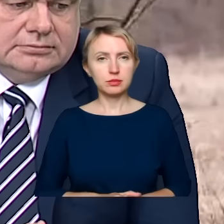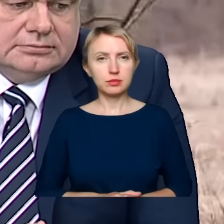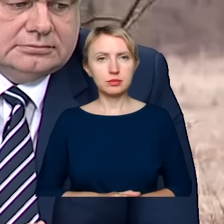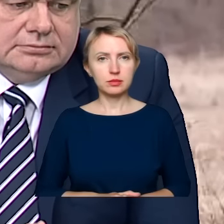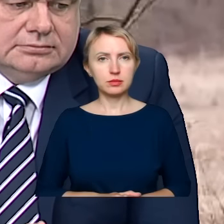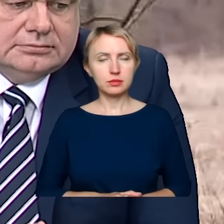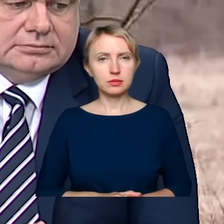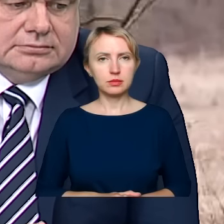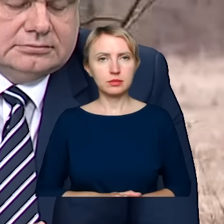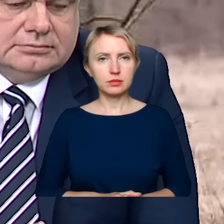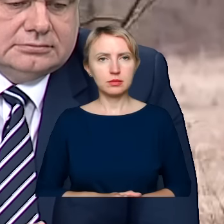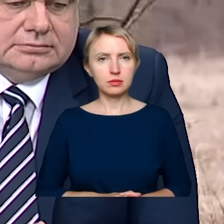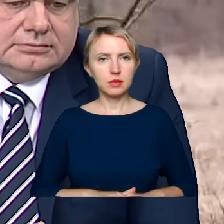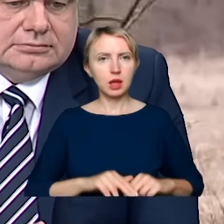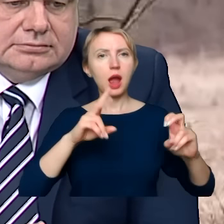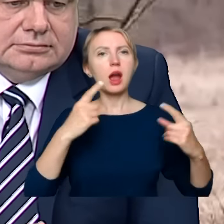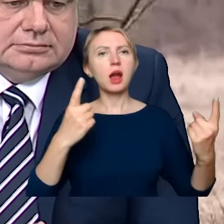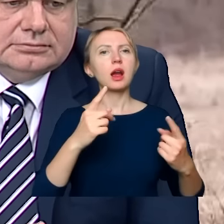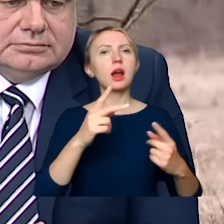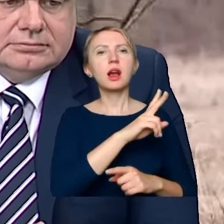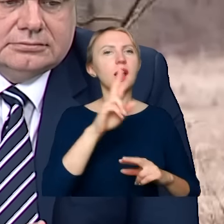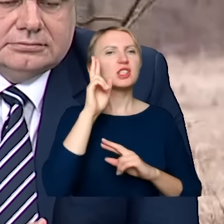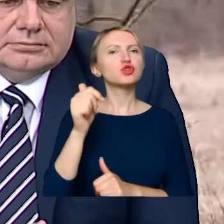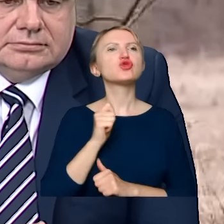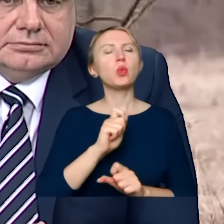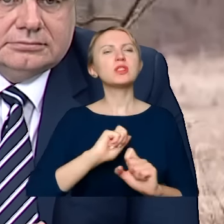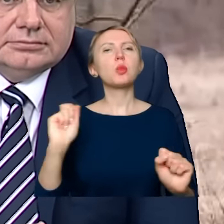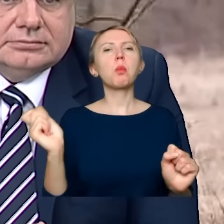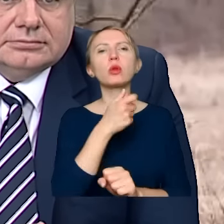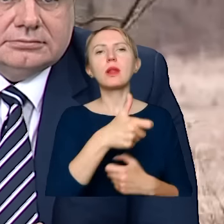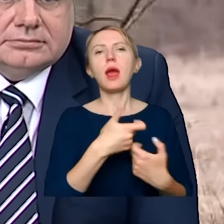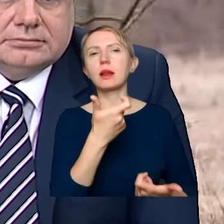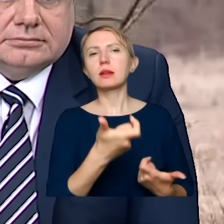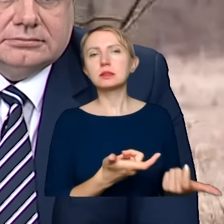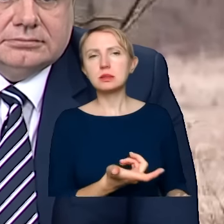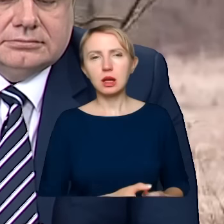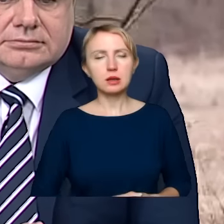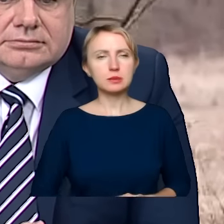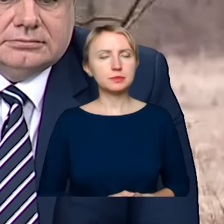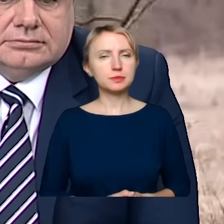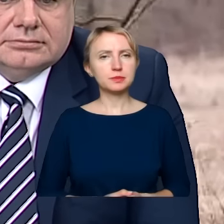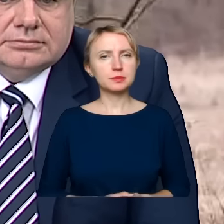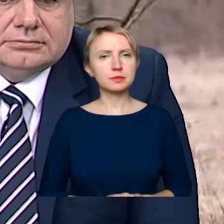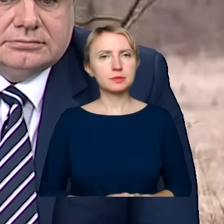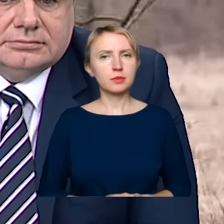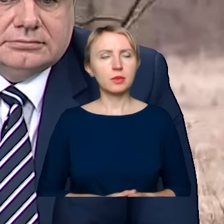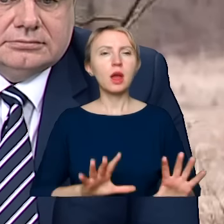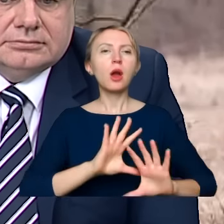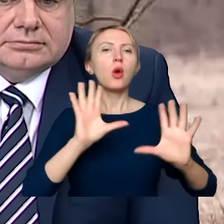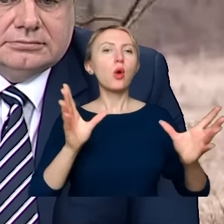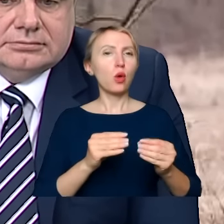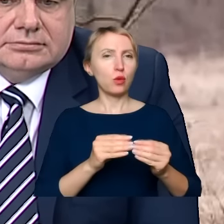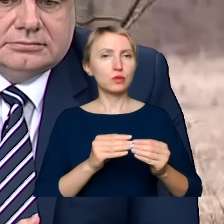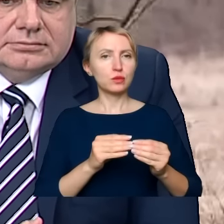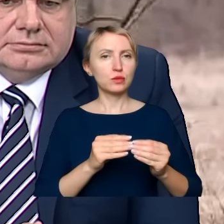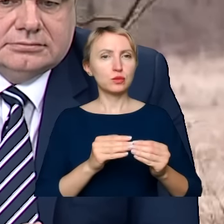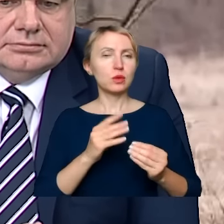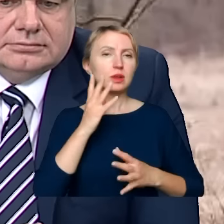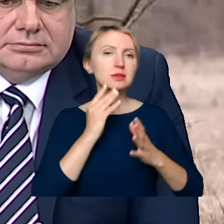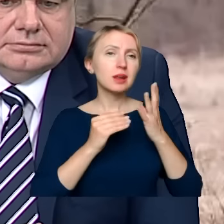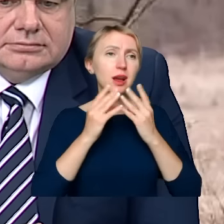lansuje na przykład hasło każdy żołnierz jest mordercą. Więc to są wszystko zabawy